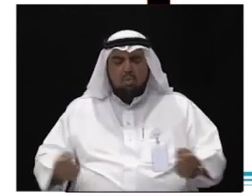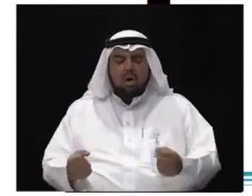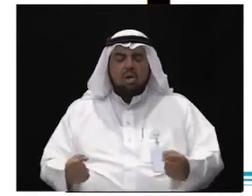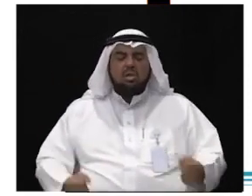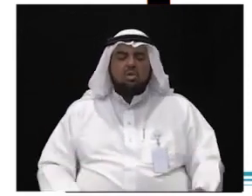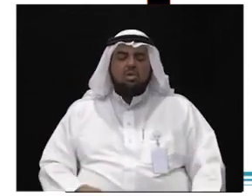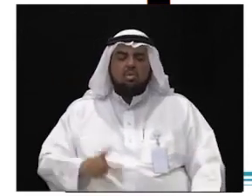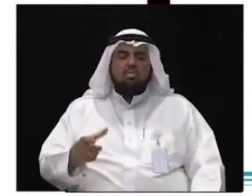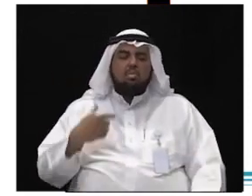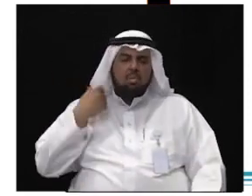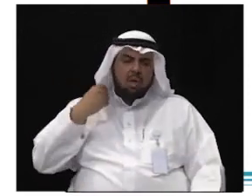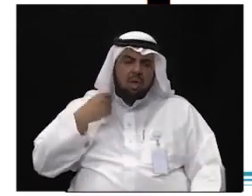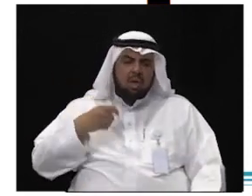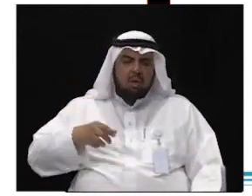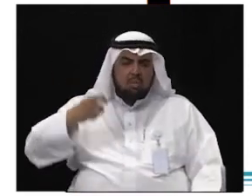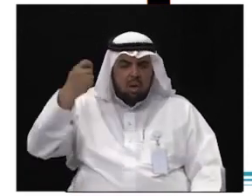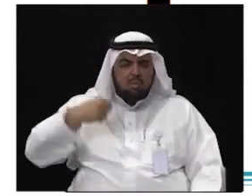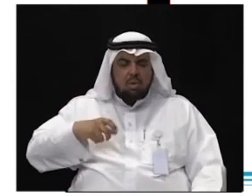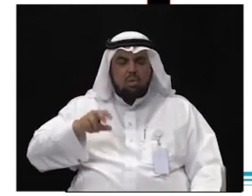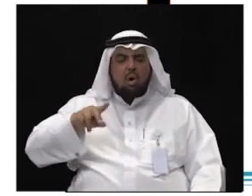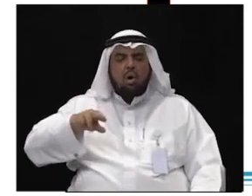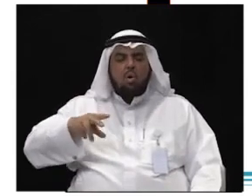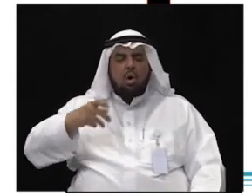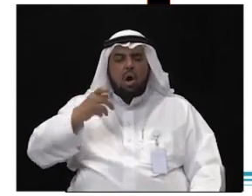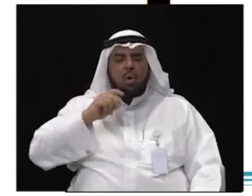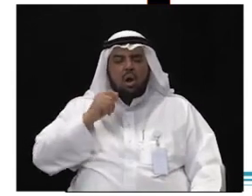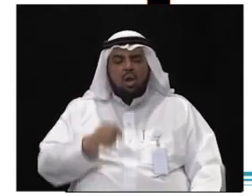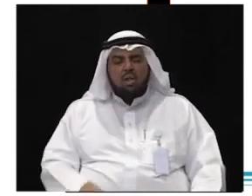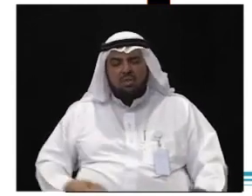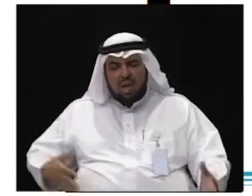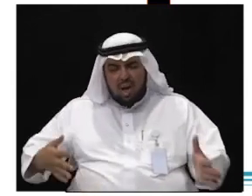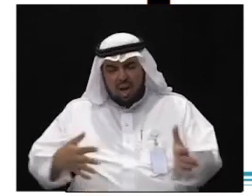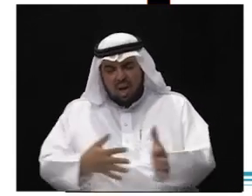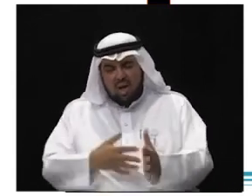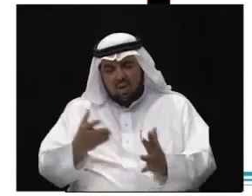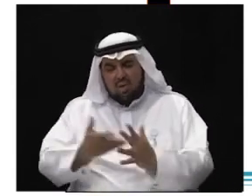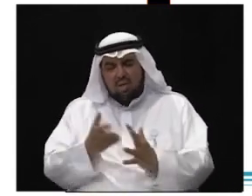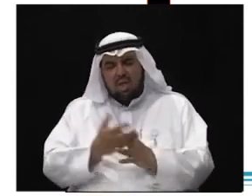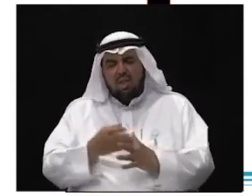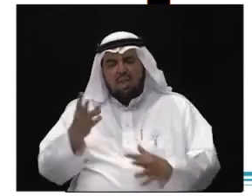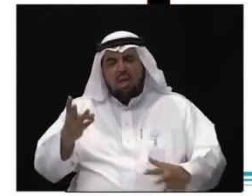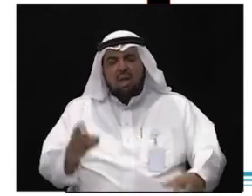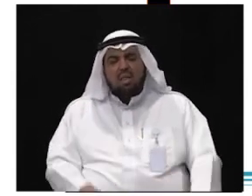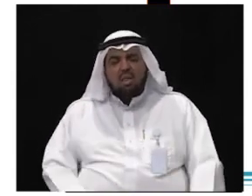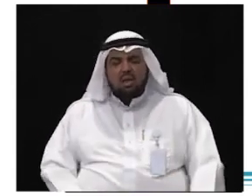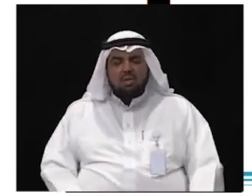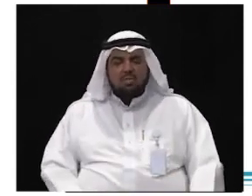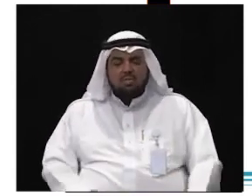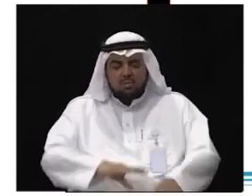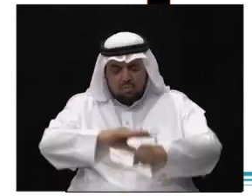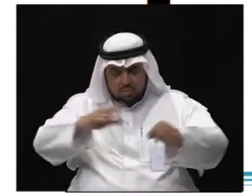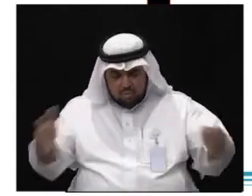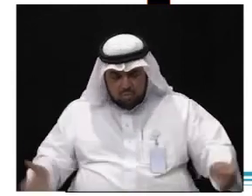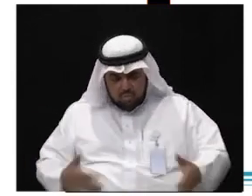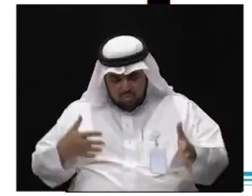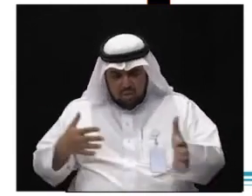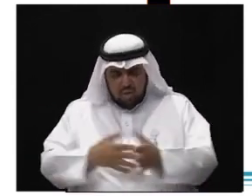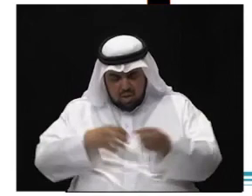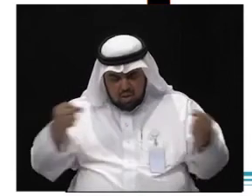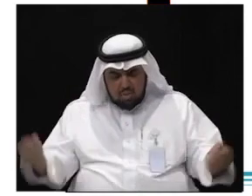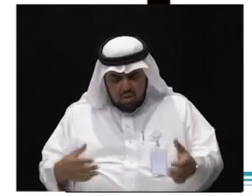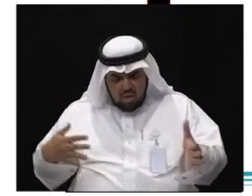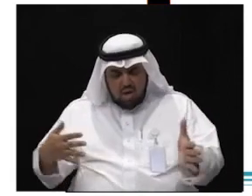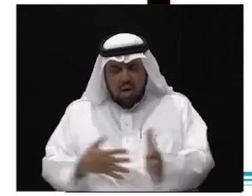مع نورة وعبد العزيز. في نهاية وحدتنا الثالثة سنصل إلى مرحلة تنتهي جميع التدريبات المخصصة